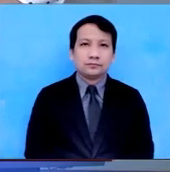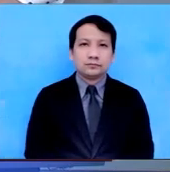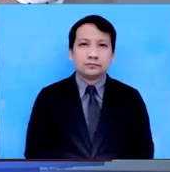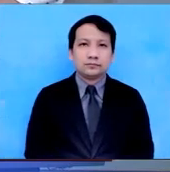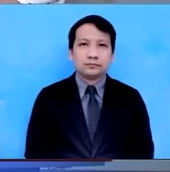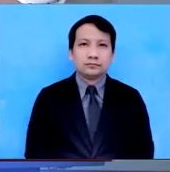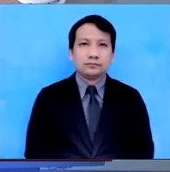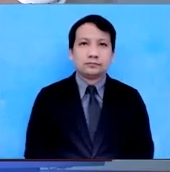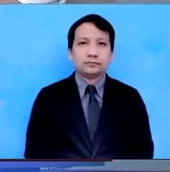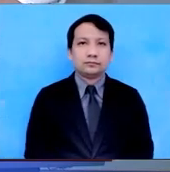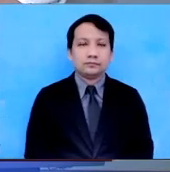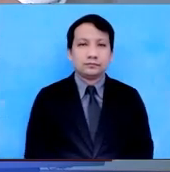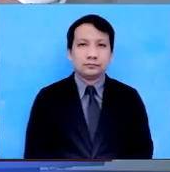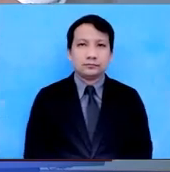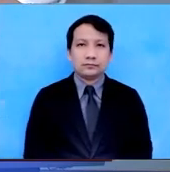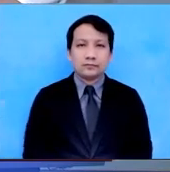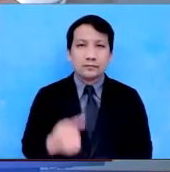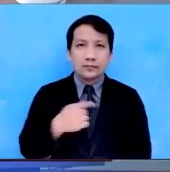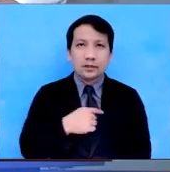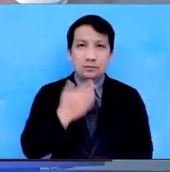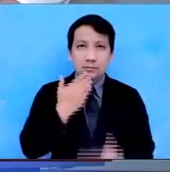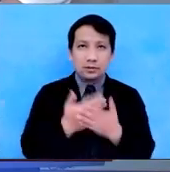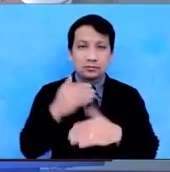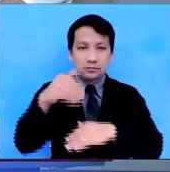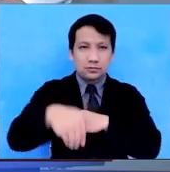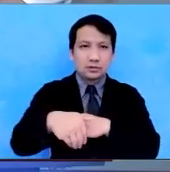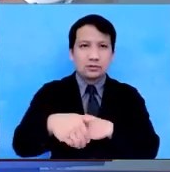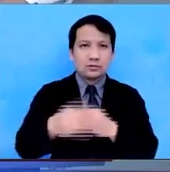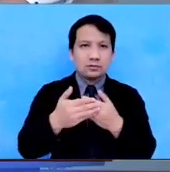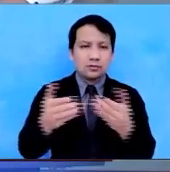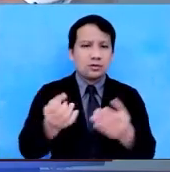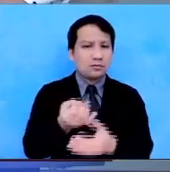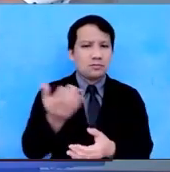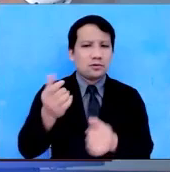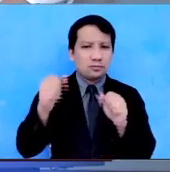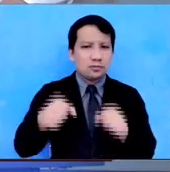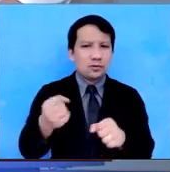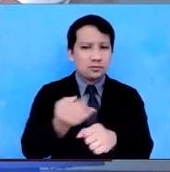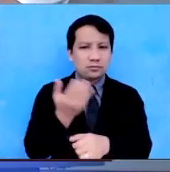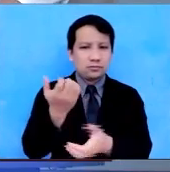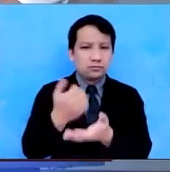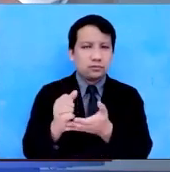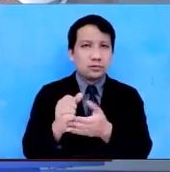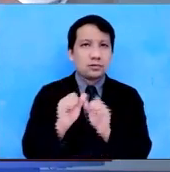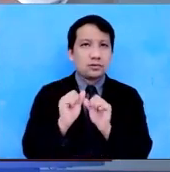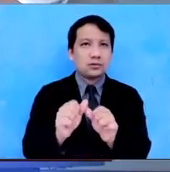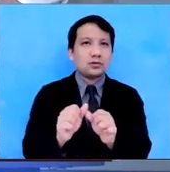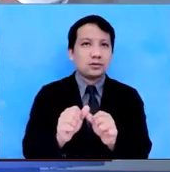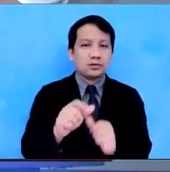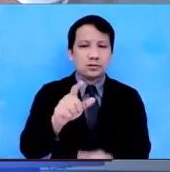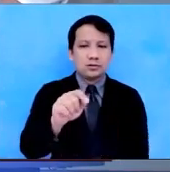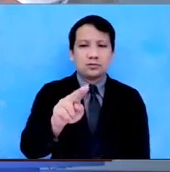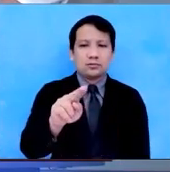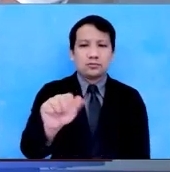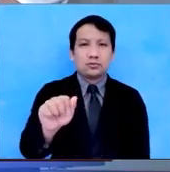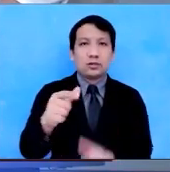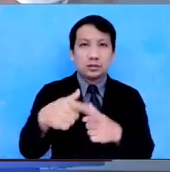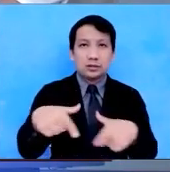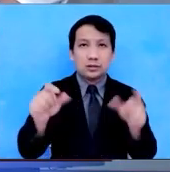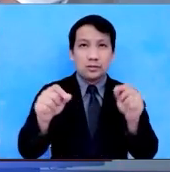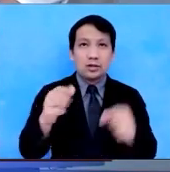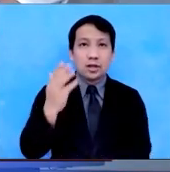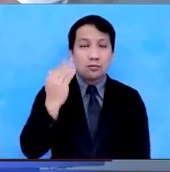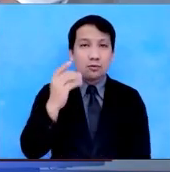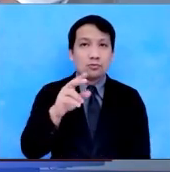At para naman sa ating pabaong pampa-good night, hanggang magkano ang kaya mong gastusin para sa tuna? Sa Japan, mga kapatid, umabot